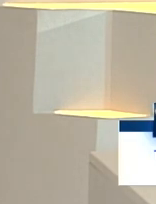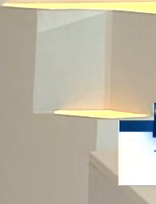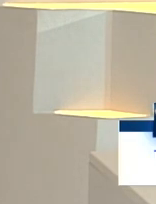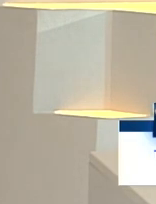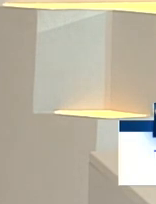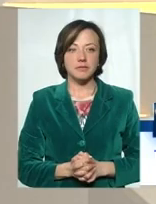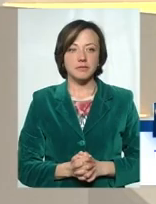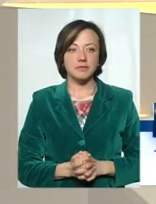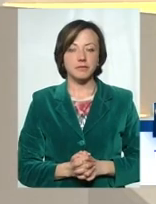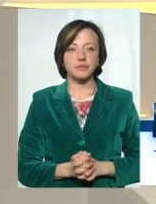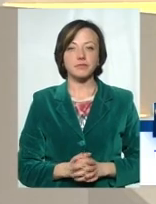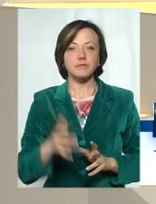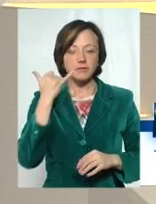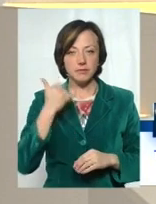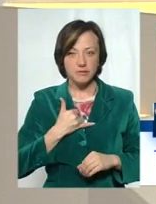ласка.